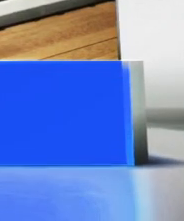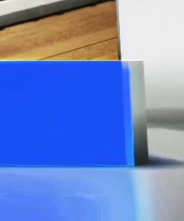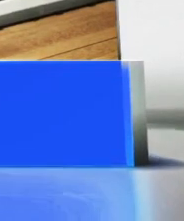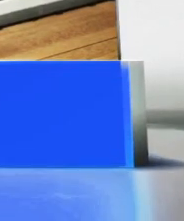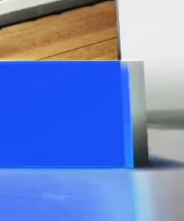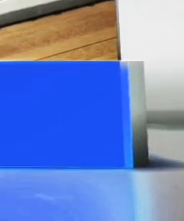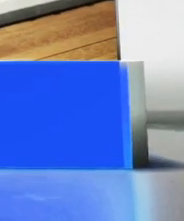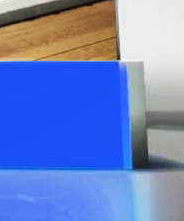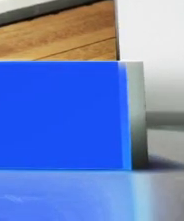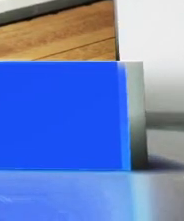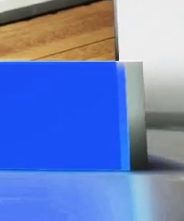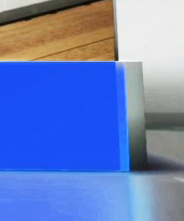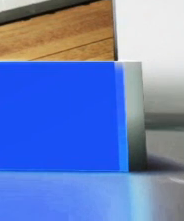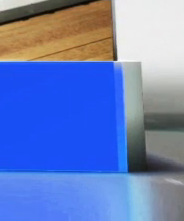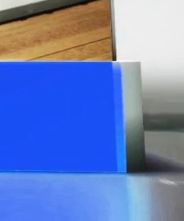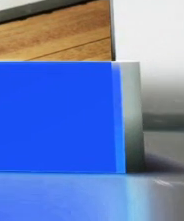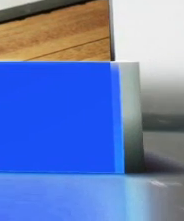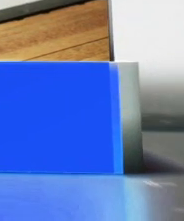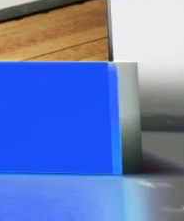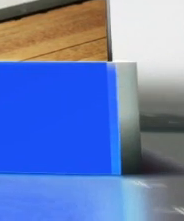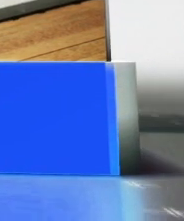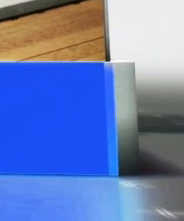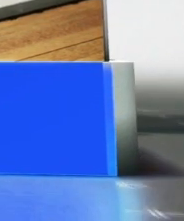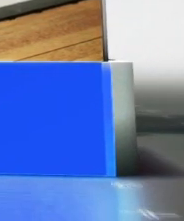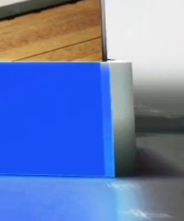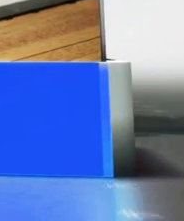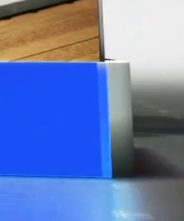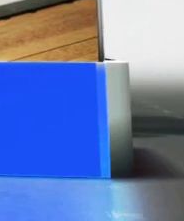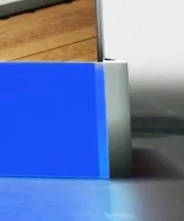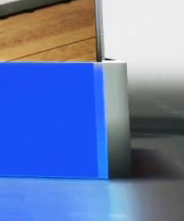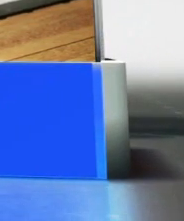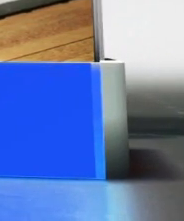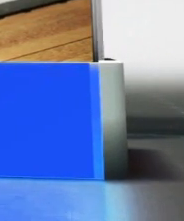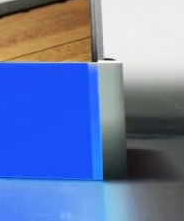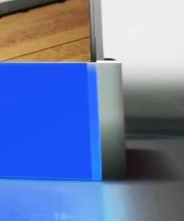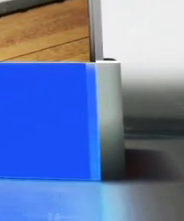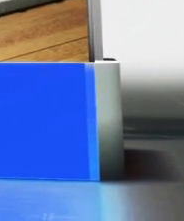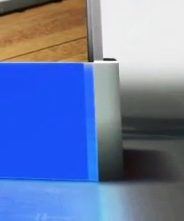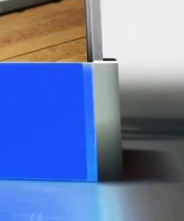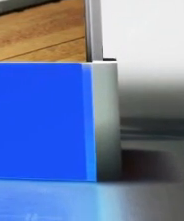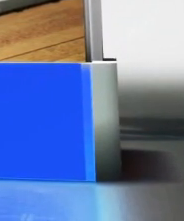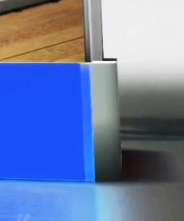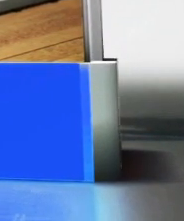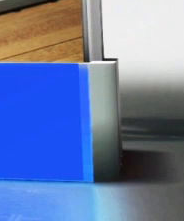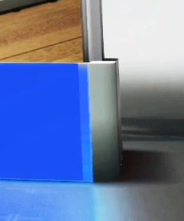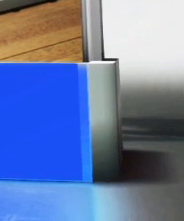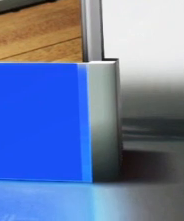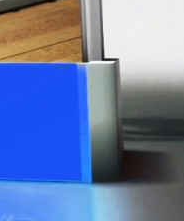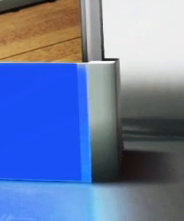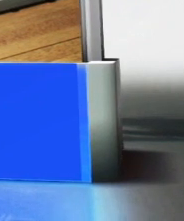로봇클 캠프가 대구 창조경제혁신센터에서 열렸습니다. 학생들에게 로봇에 대한 관심을 불러일으키는 계기가